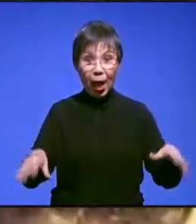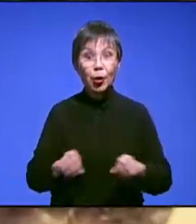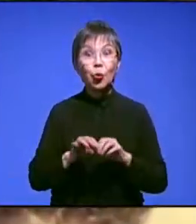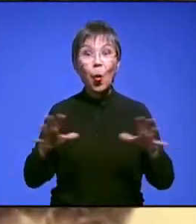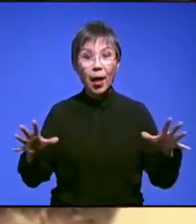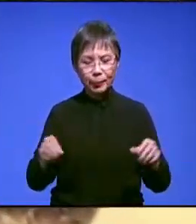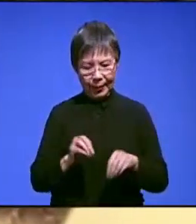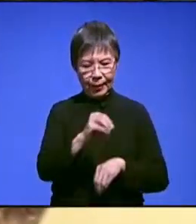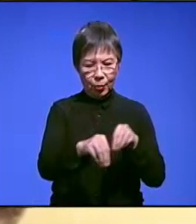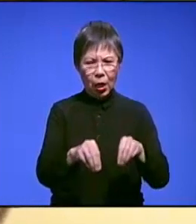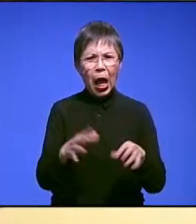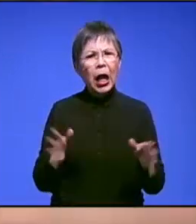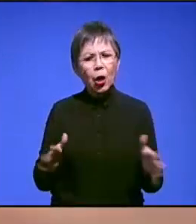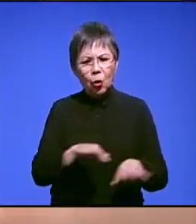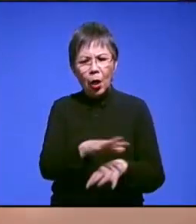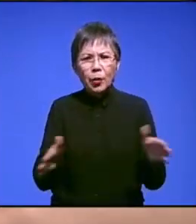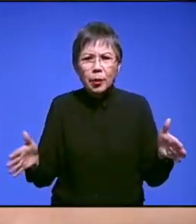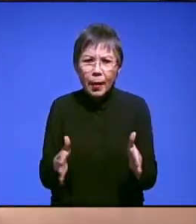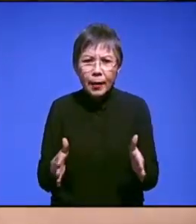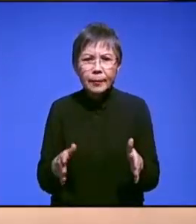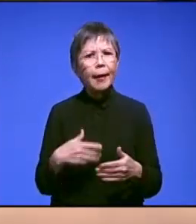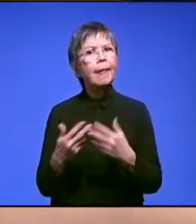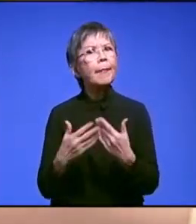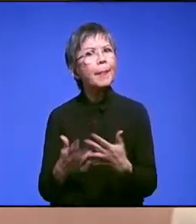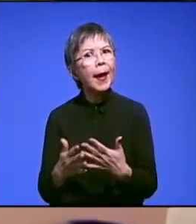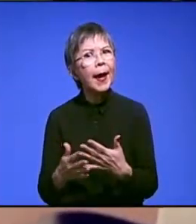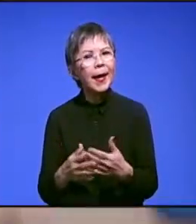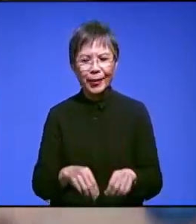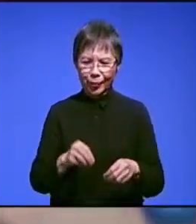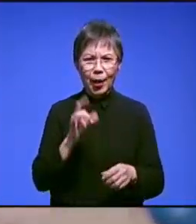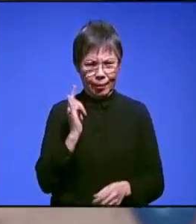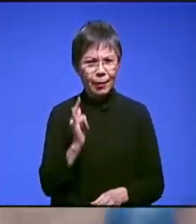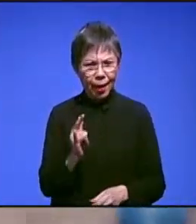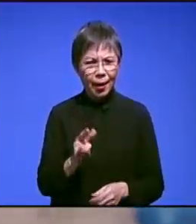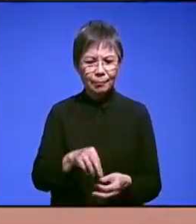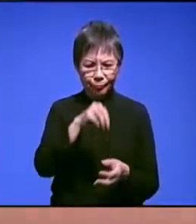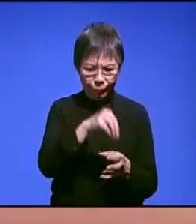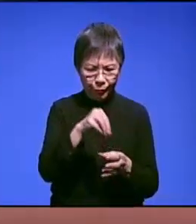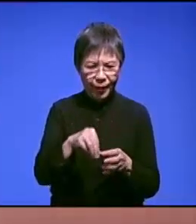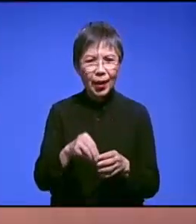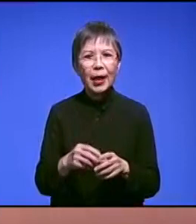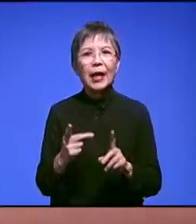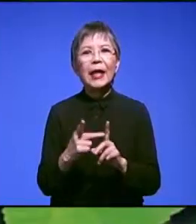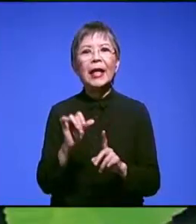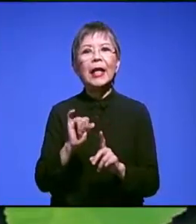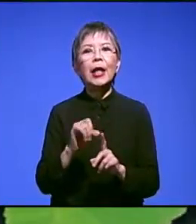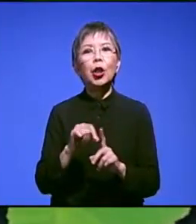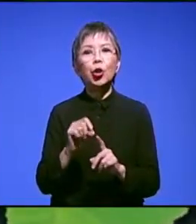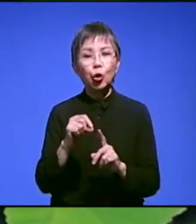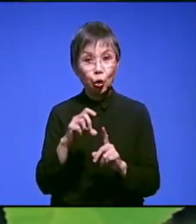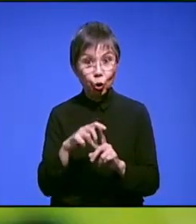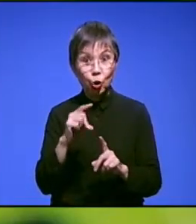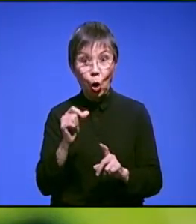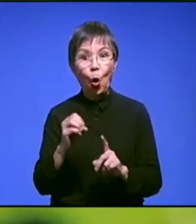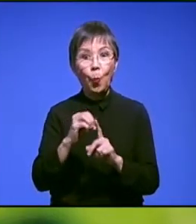menanam di halaman, tapi jika punya lahan terbatas, menanam sebagai kegiatan positif bisa dilakukan dengan media hidroponik sebagai